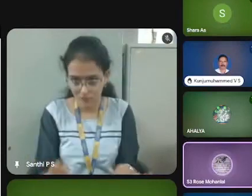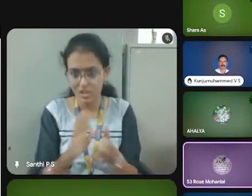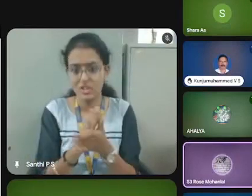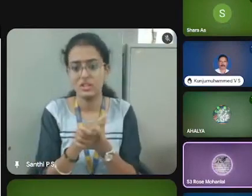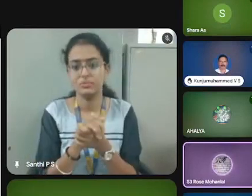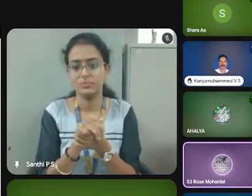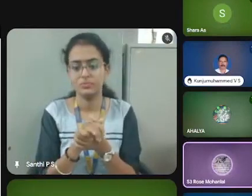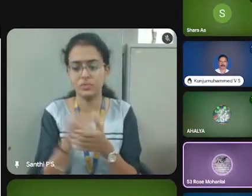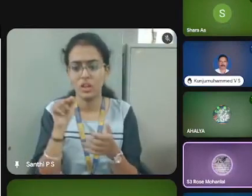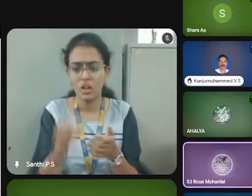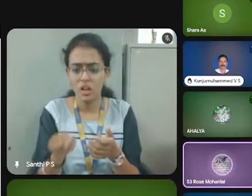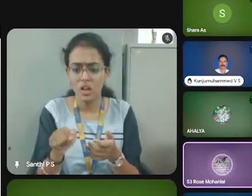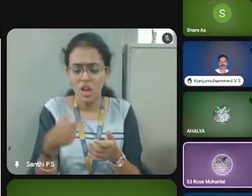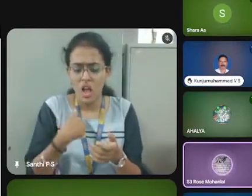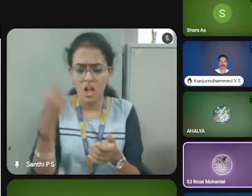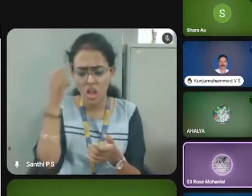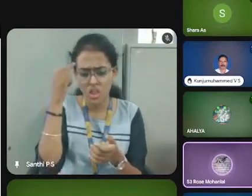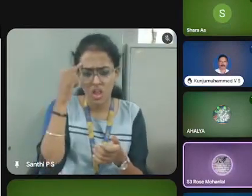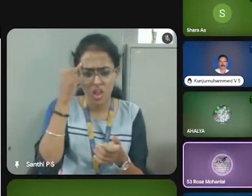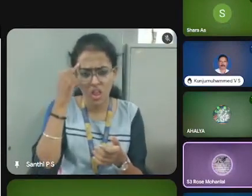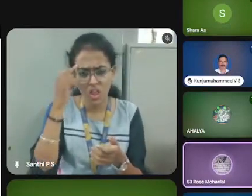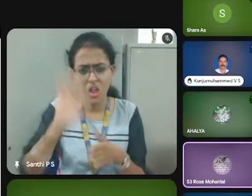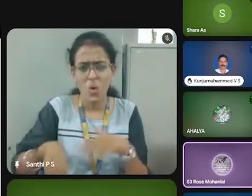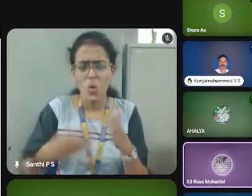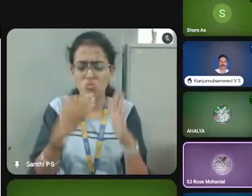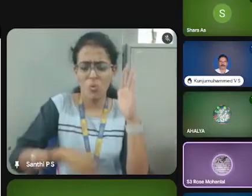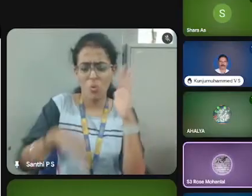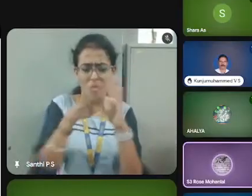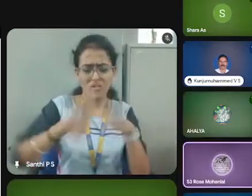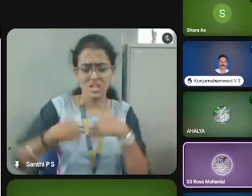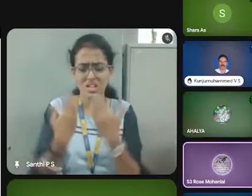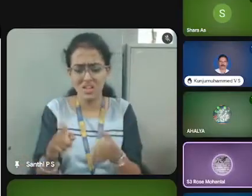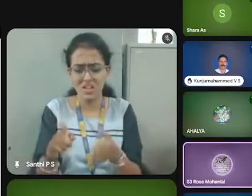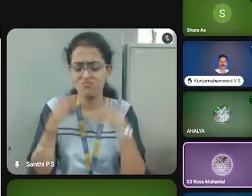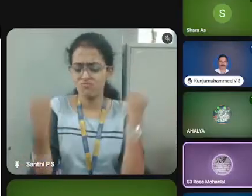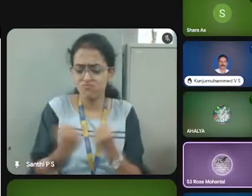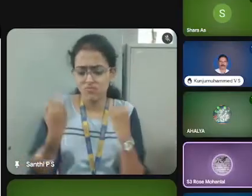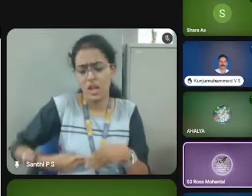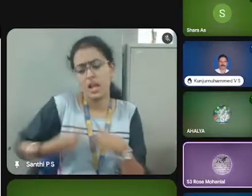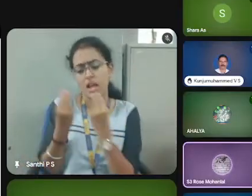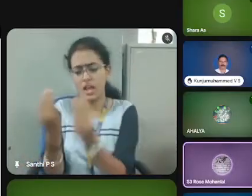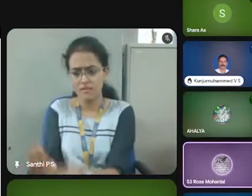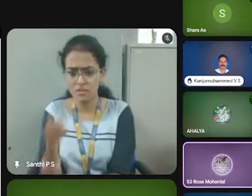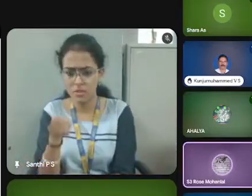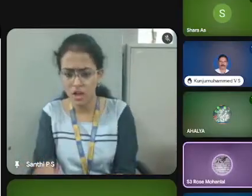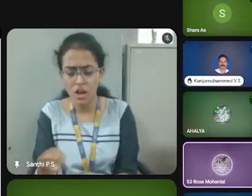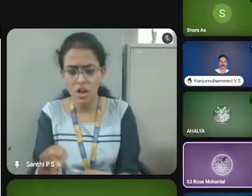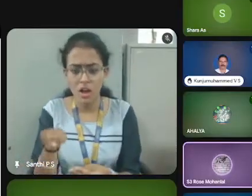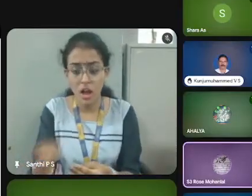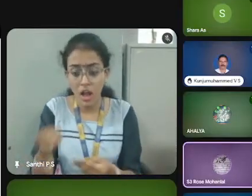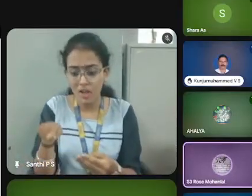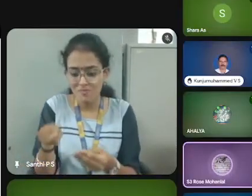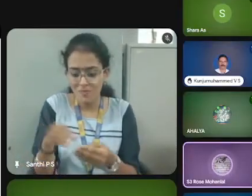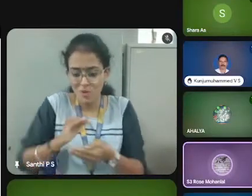സോ അവരുടെ എനിക്ക് തോന്നുന്ന ഒരു ലെവൽ കഴിഞ്ഞ് നമ്മൾ അവർക്ക് ഡെഡിക്കേഷൻ കൊടുക്കുമ്പോൾ അവരതിൽ വൺസ് ദേ ഫോൾ ഇൻ ടു